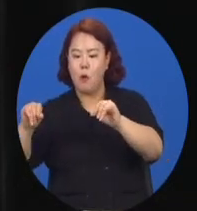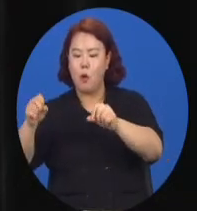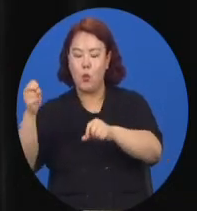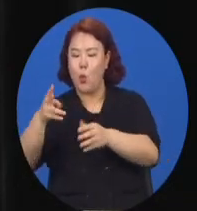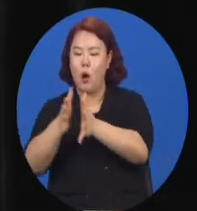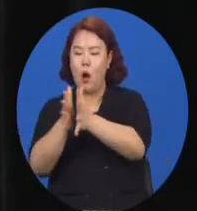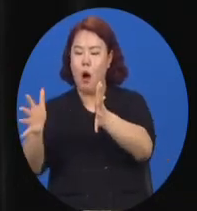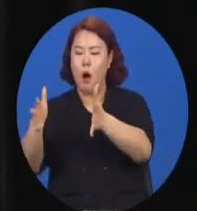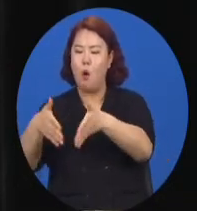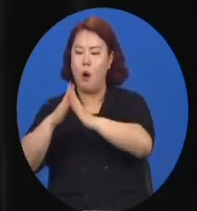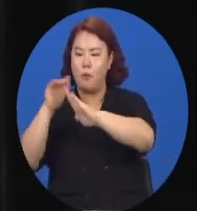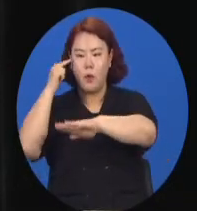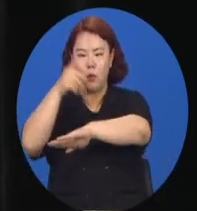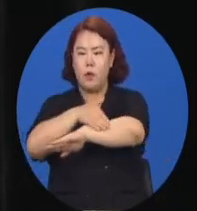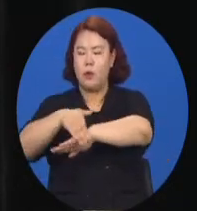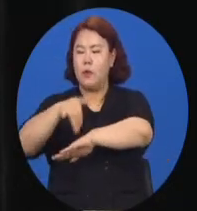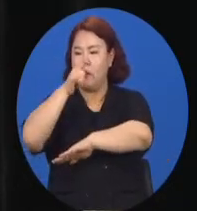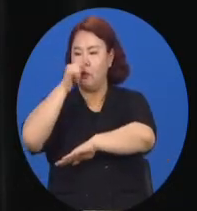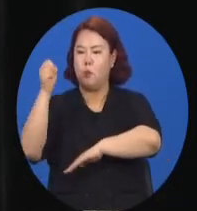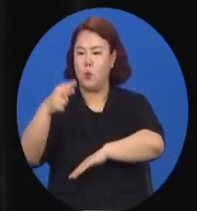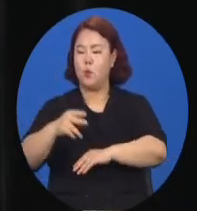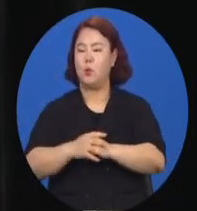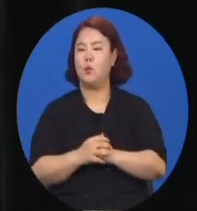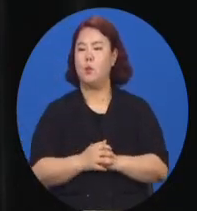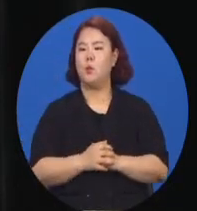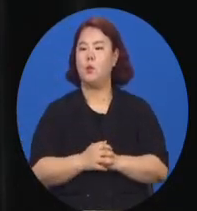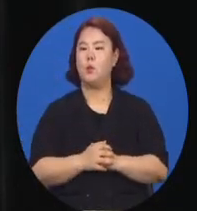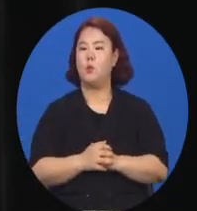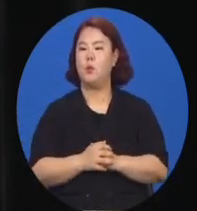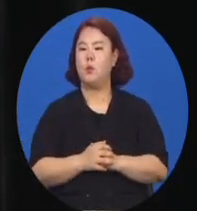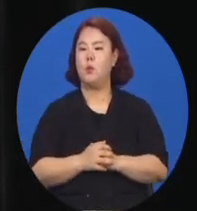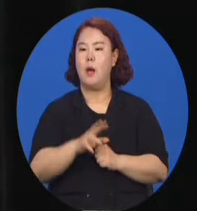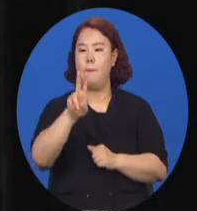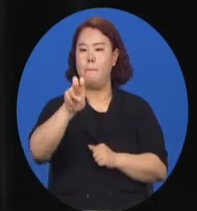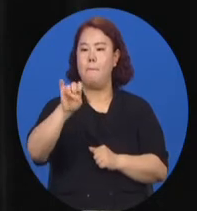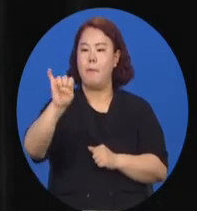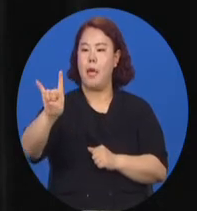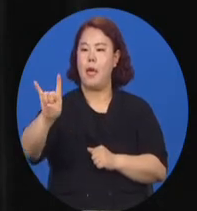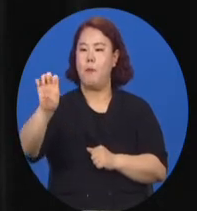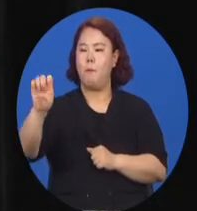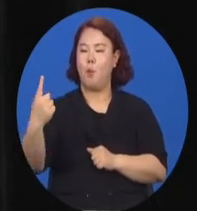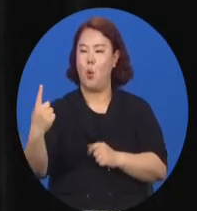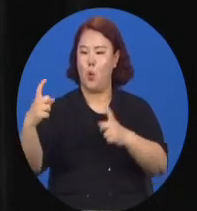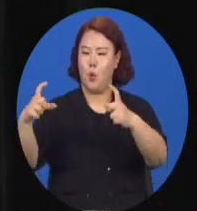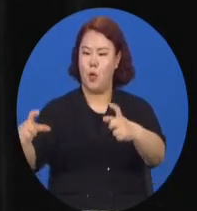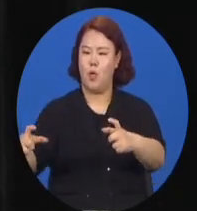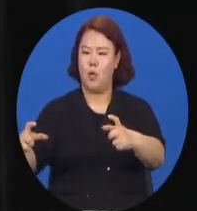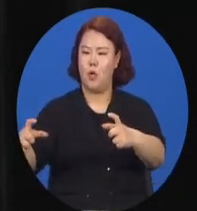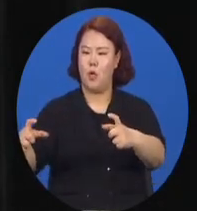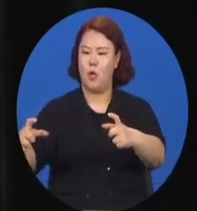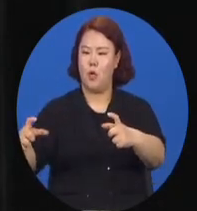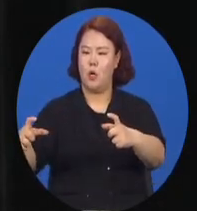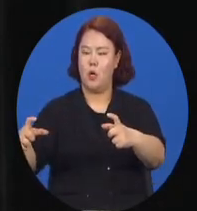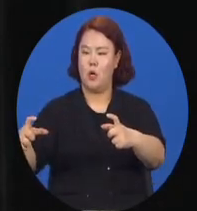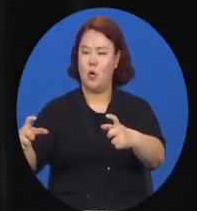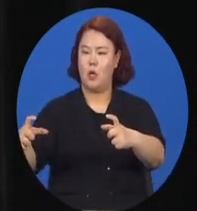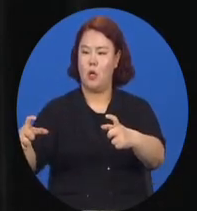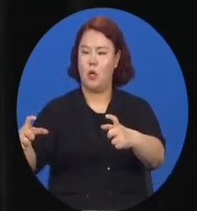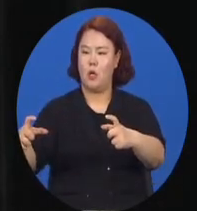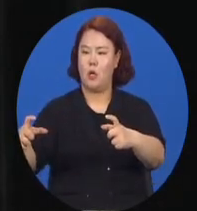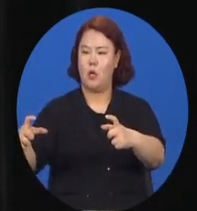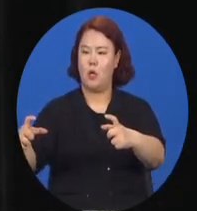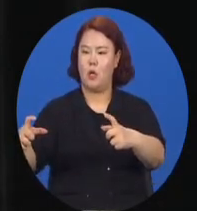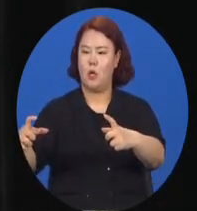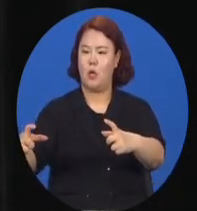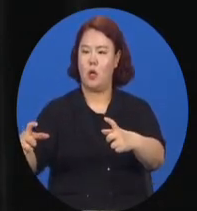계획도 세우고 있습니다. 그리고 뿐만 아니라 이 메포 지역에도 정규 여건이 가장 취약합니다. 그래서 메포